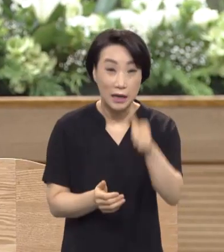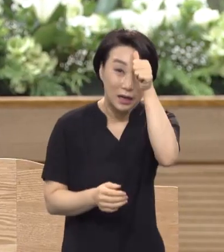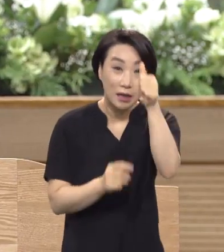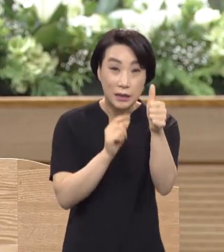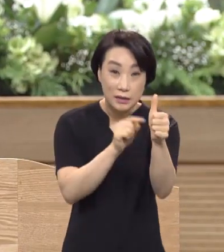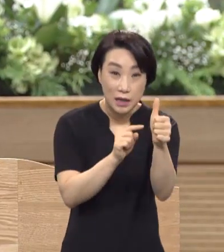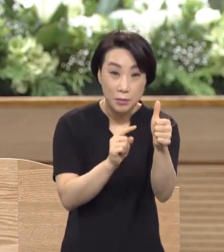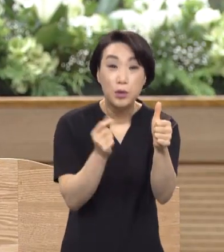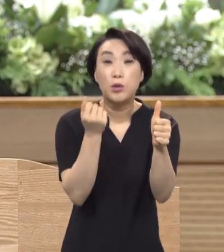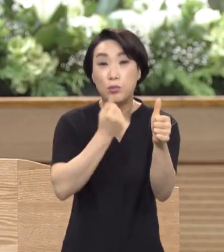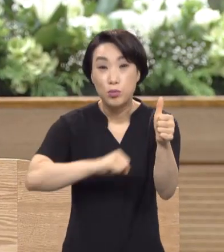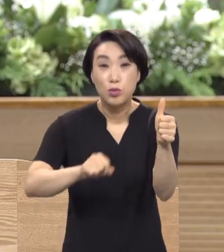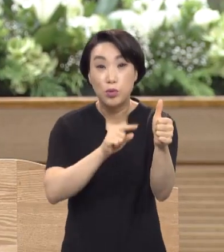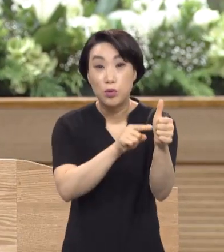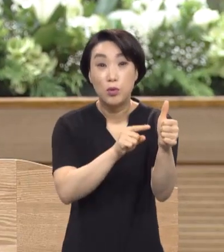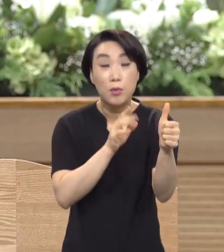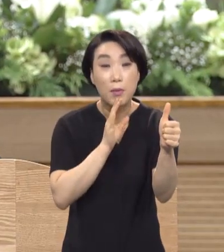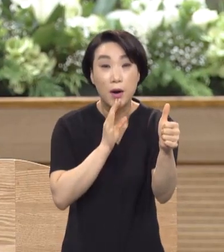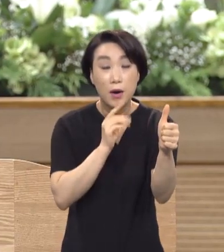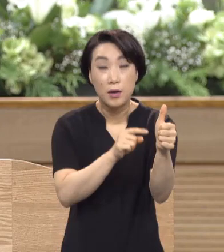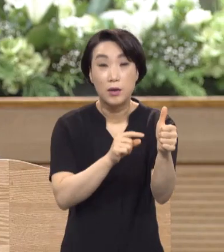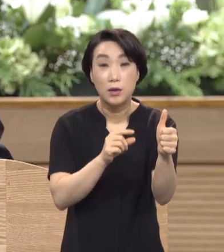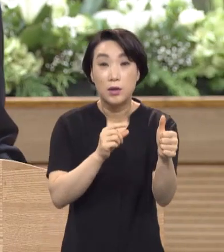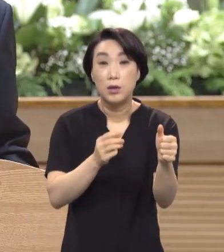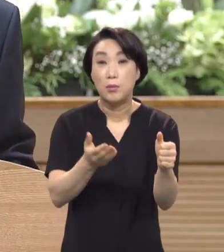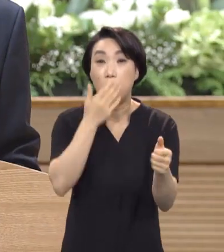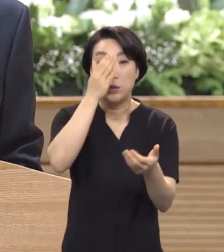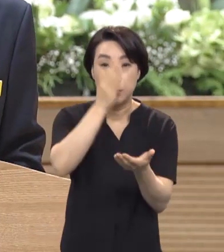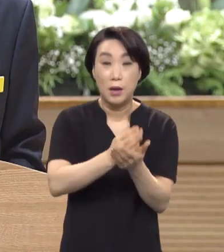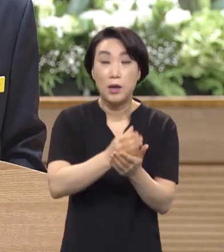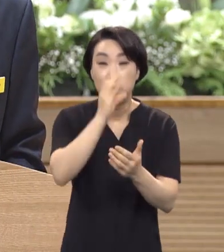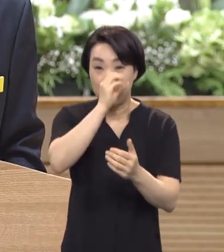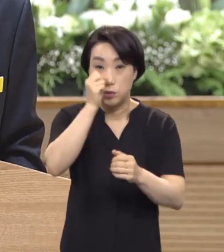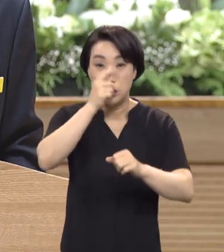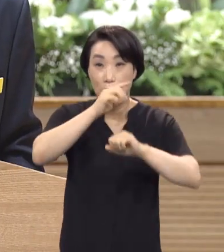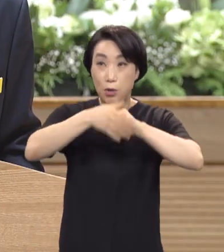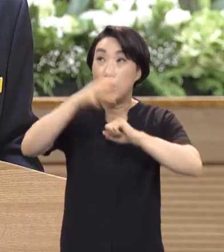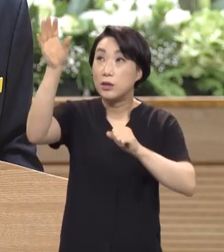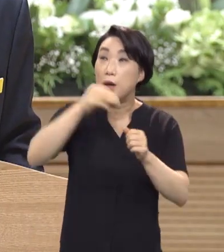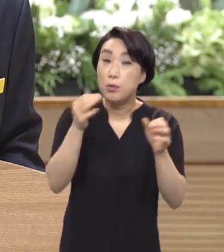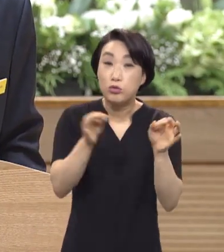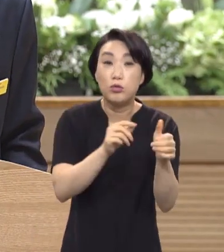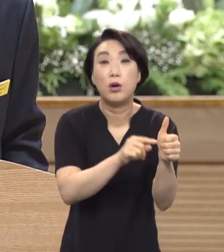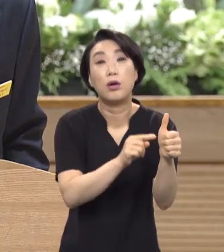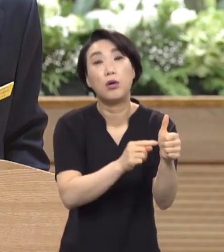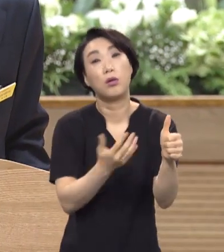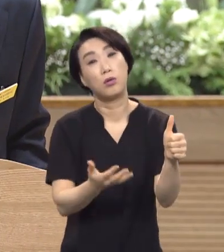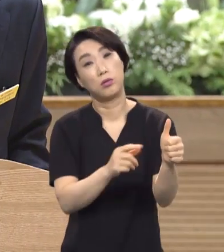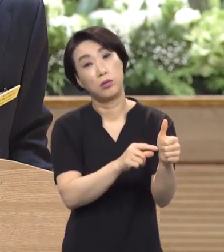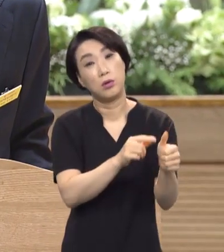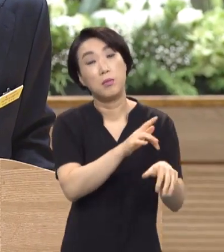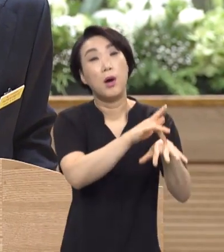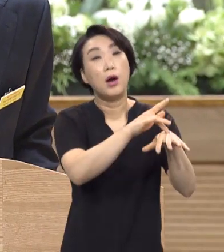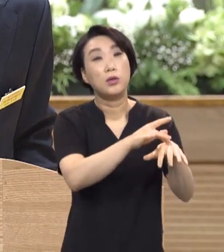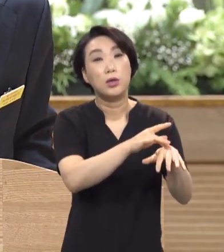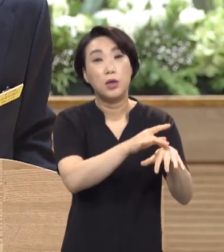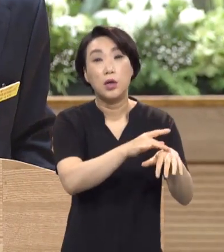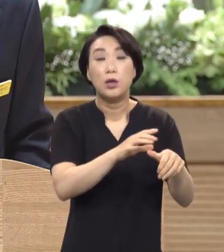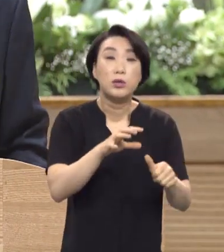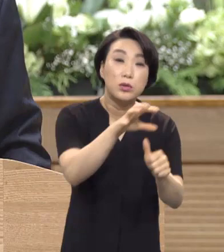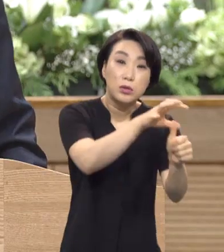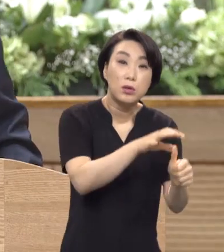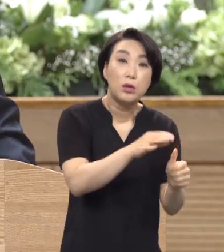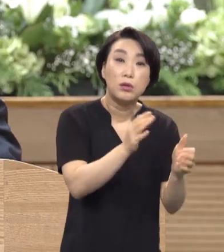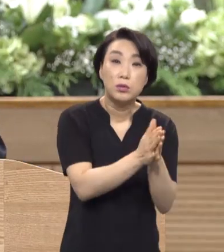아담이 불순종하여 먹지 말라는 실과를 먹는 순간에 마귀 지배 아래